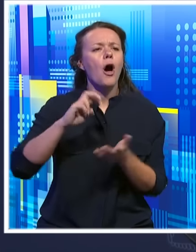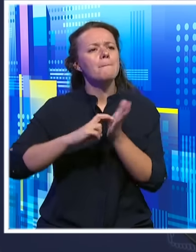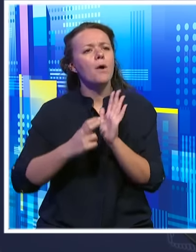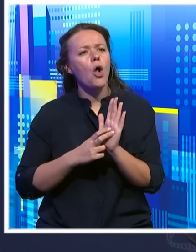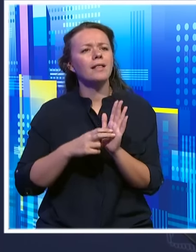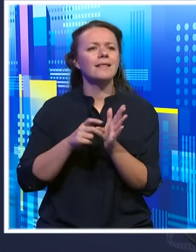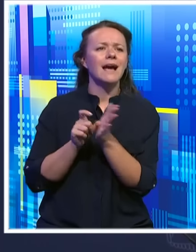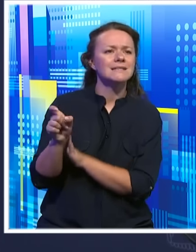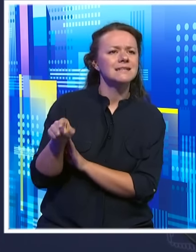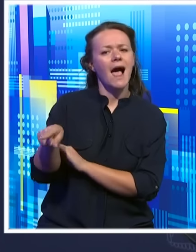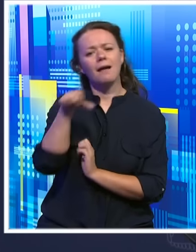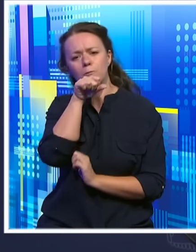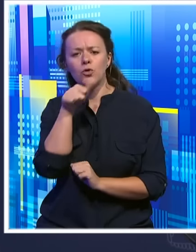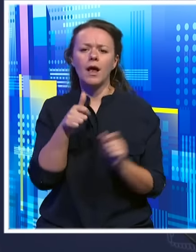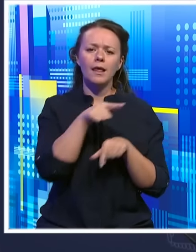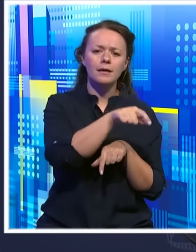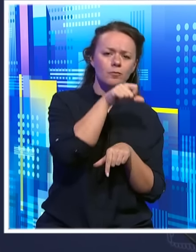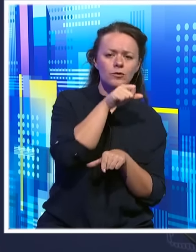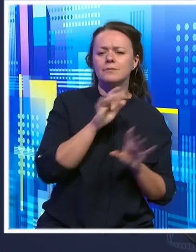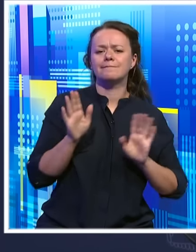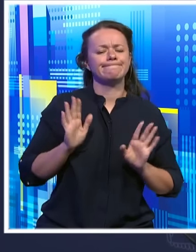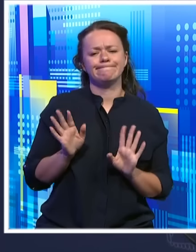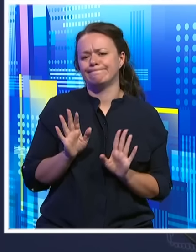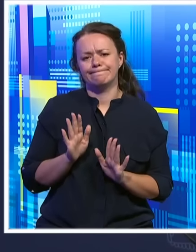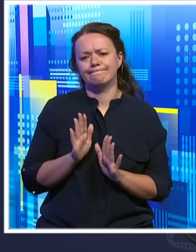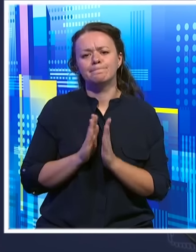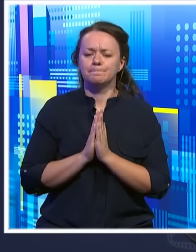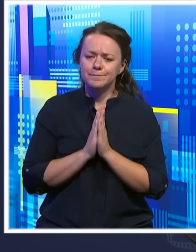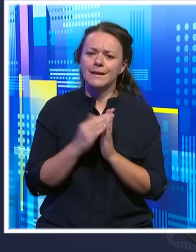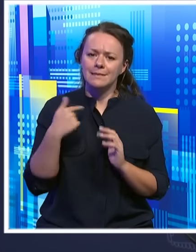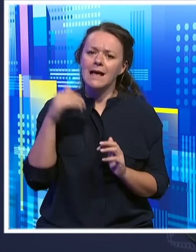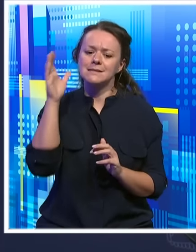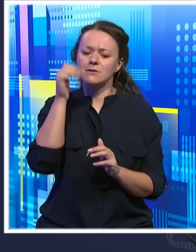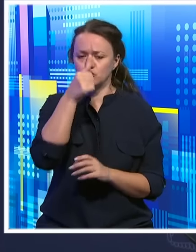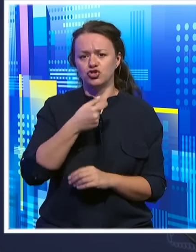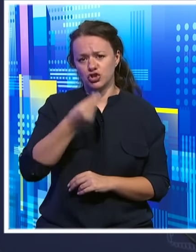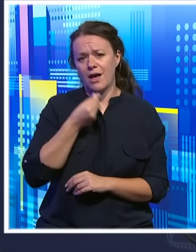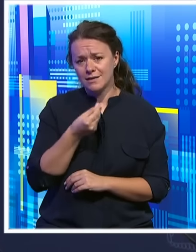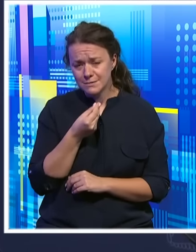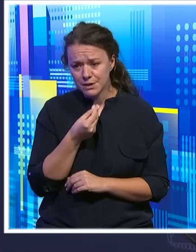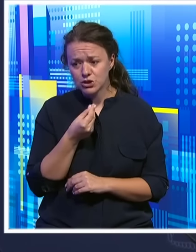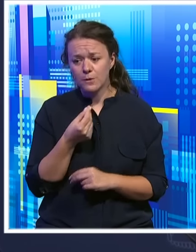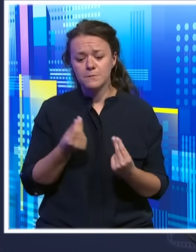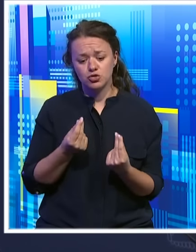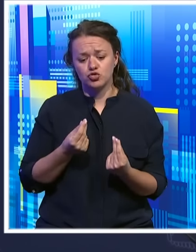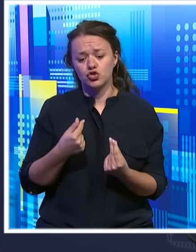opredeljenje, saslušate, jer mislim da će biti mnogo stvari